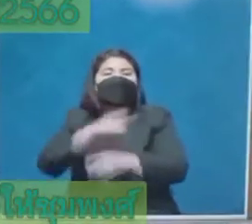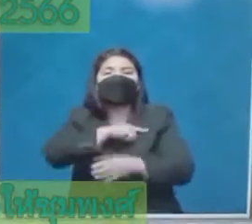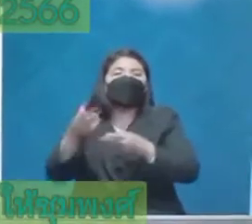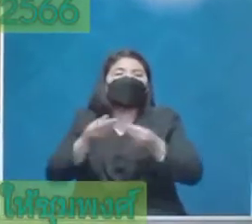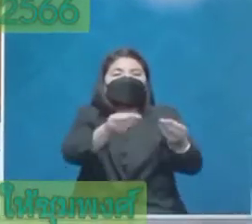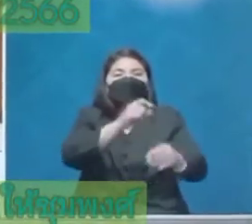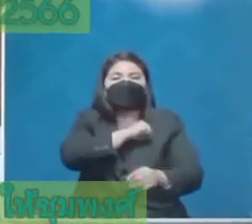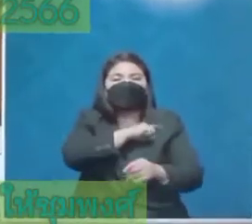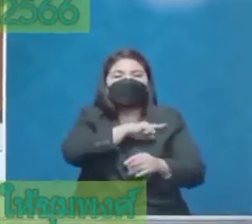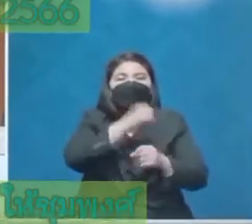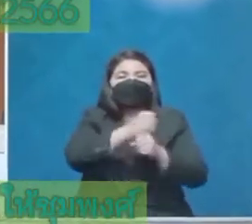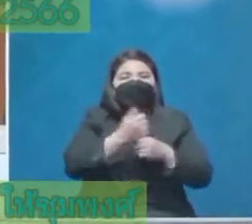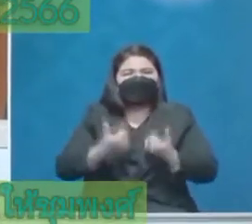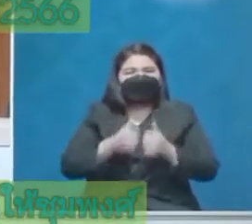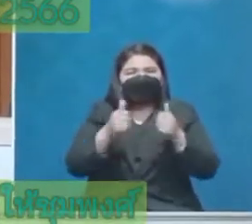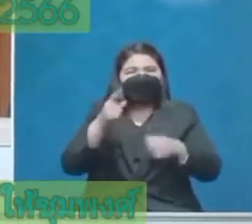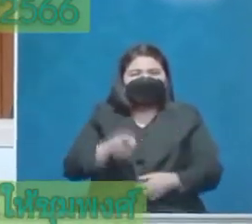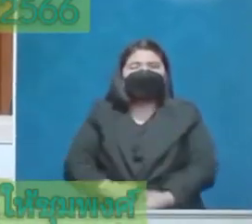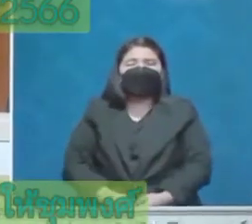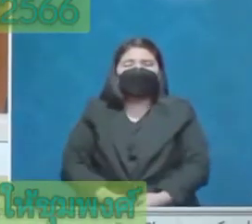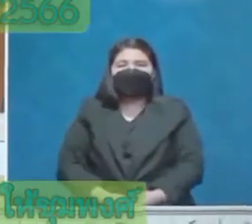ไปดีที่สุดนะครับถ้าเขาทำได้จริงอ่ะ